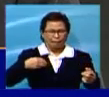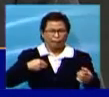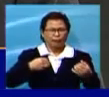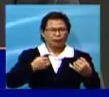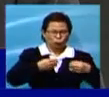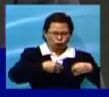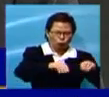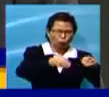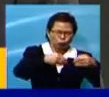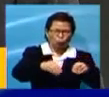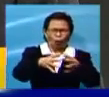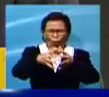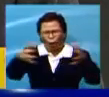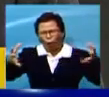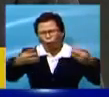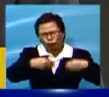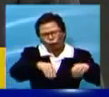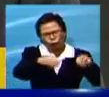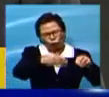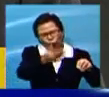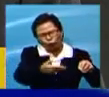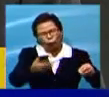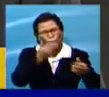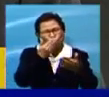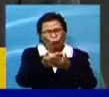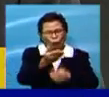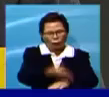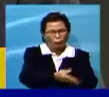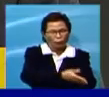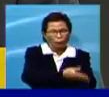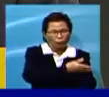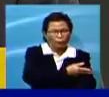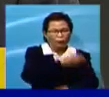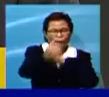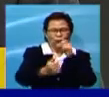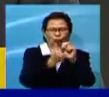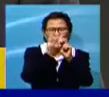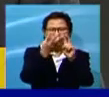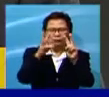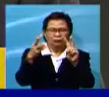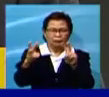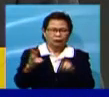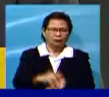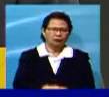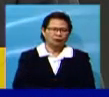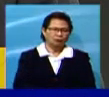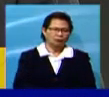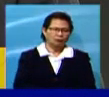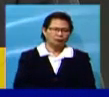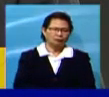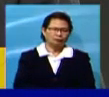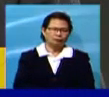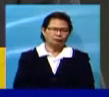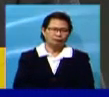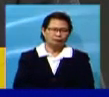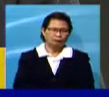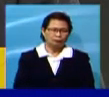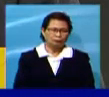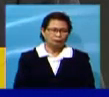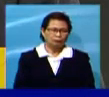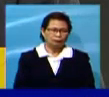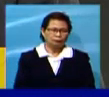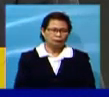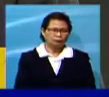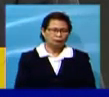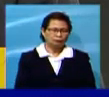shown quite a good improvement in 2016. And as a result of that, you know, they